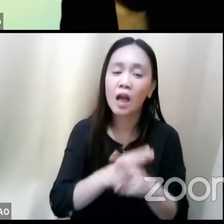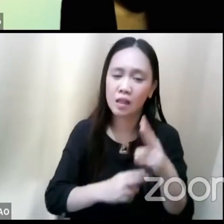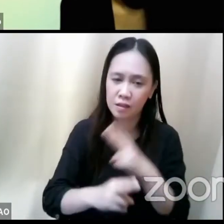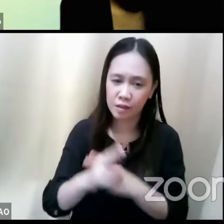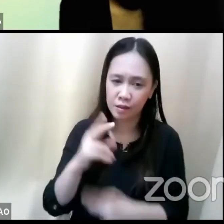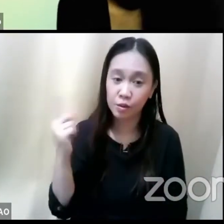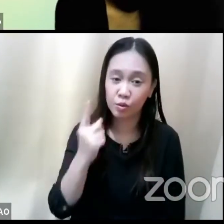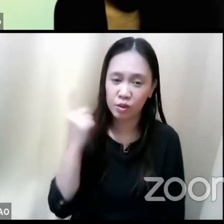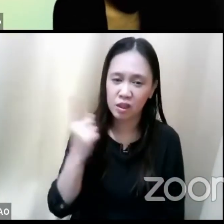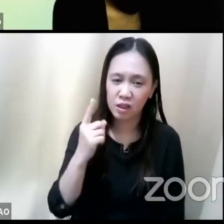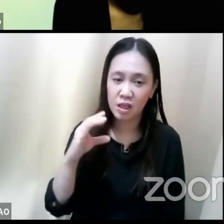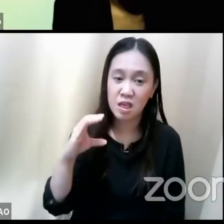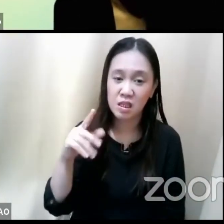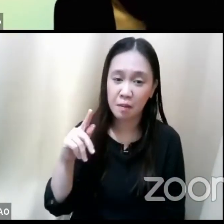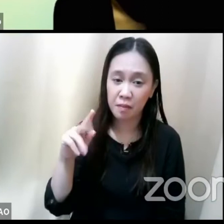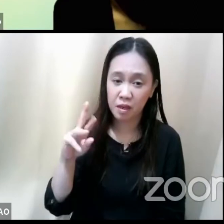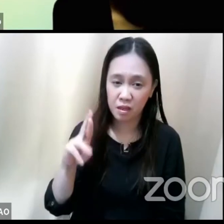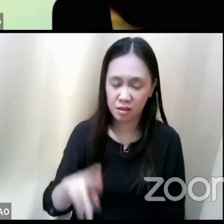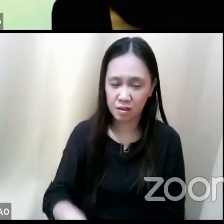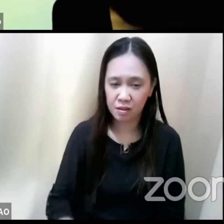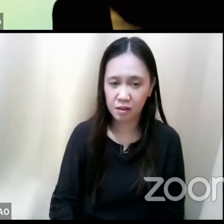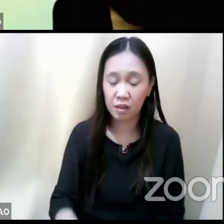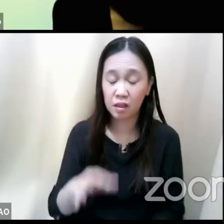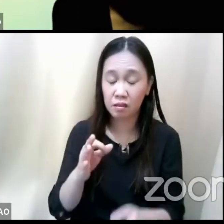CPR. Pero kung trained